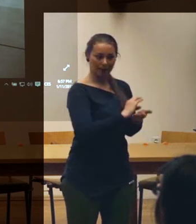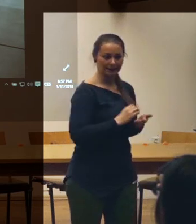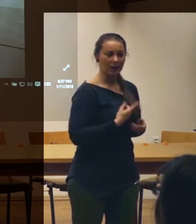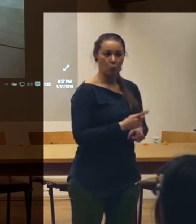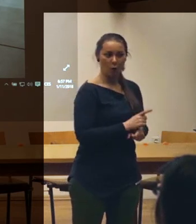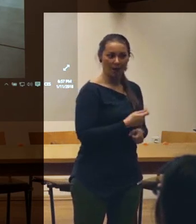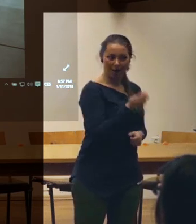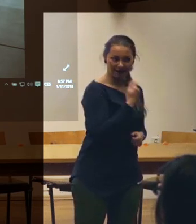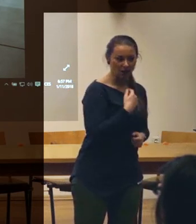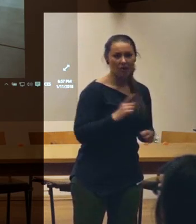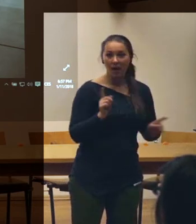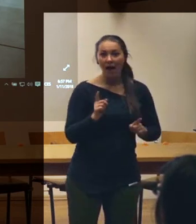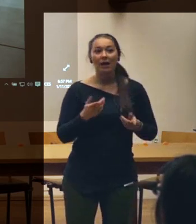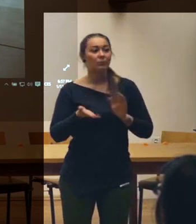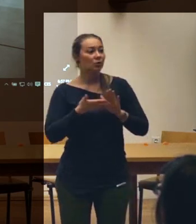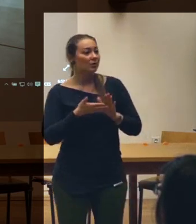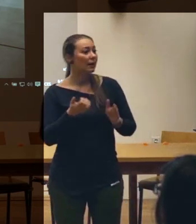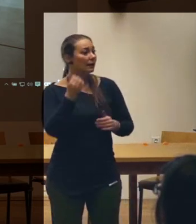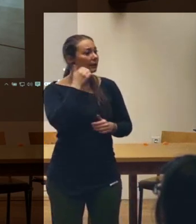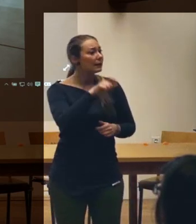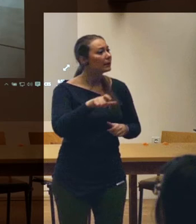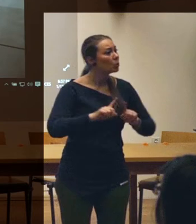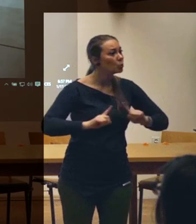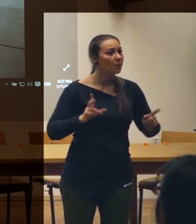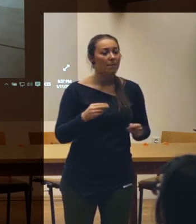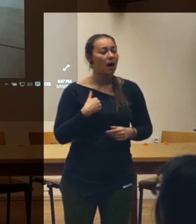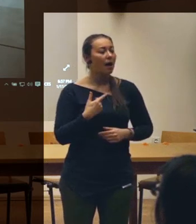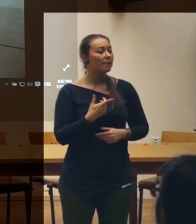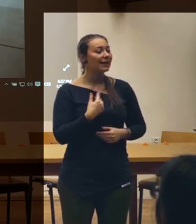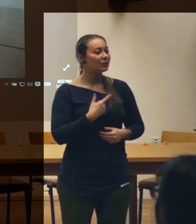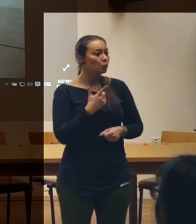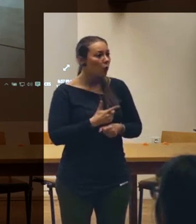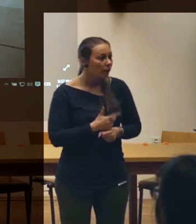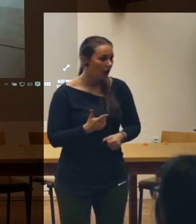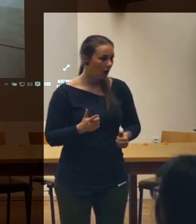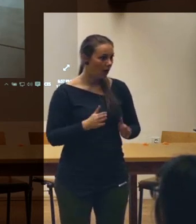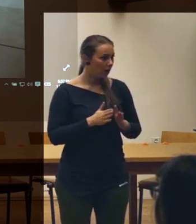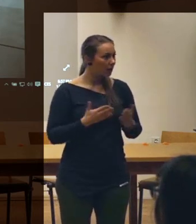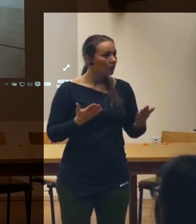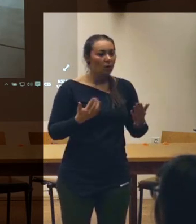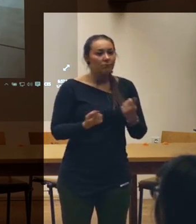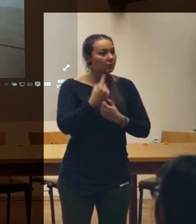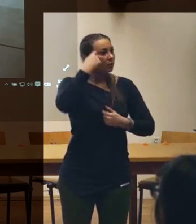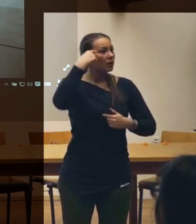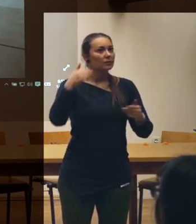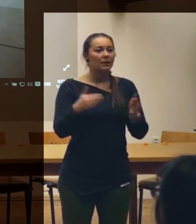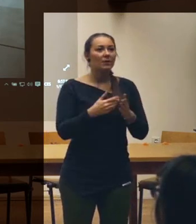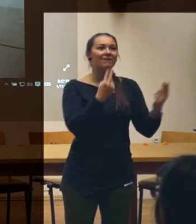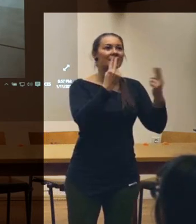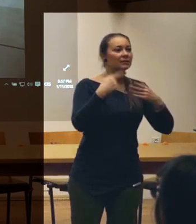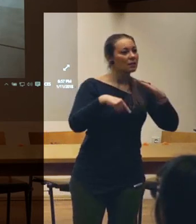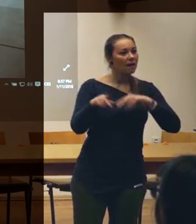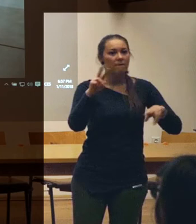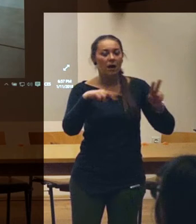je situácia, že veľmi veľa ľudí, napríklad, ktorí trpia diabetesom alebo im klesá cukor, že vlastne potrebujú sa ísť občerstviť v